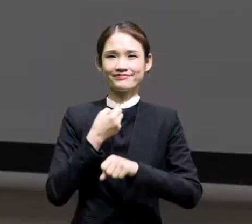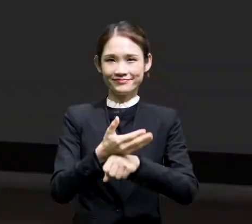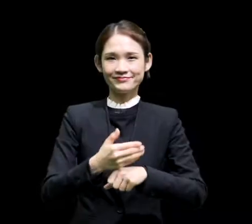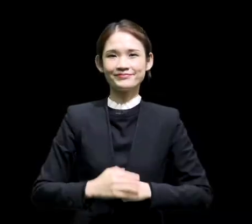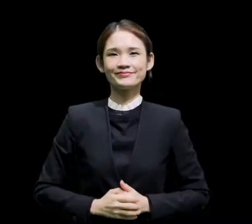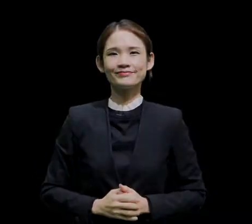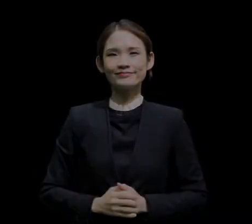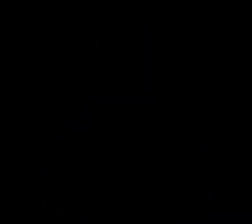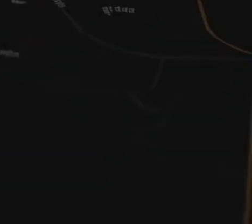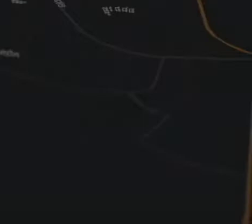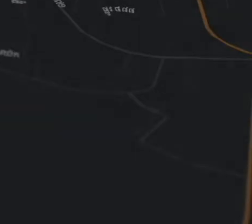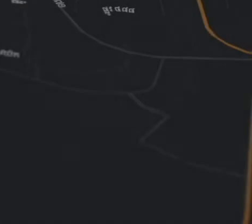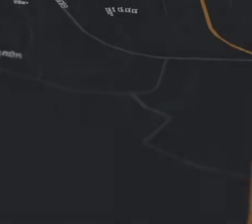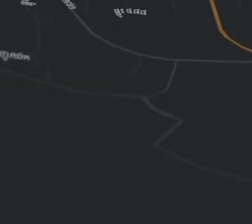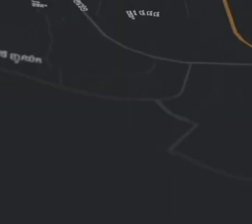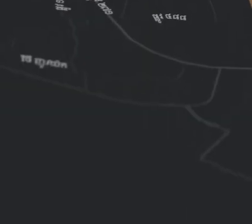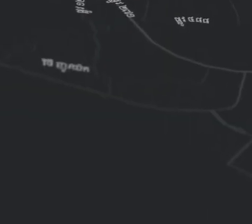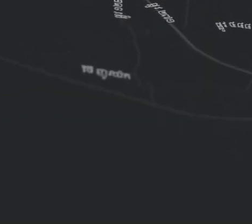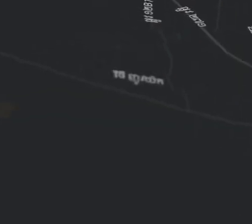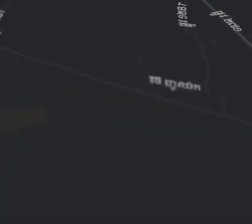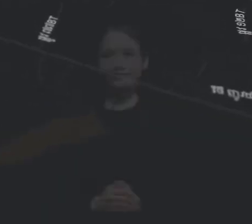같습니다.